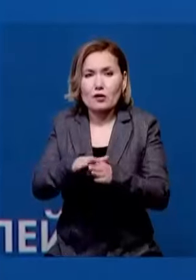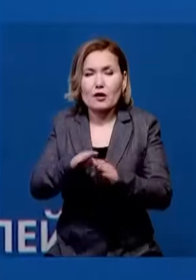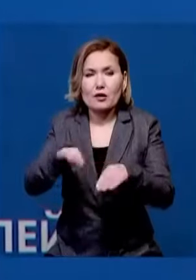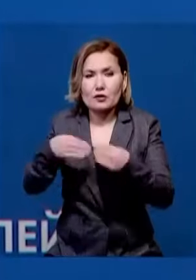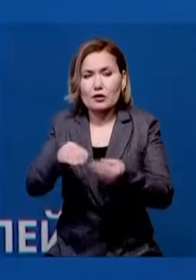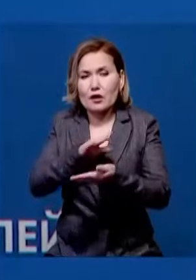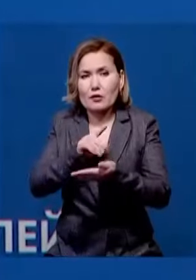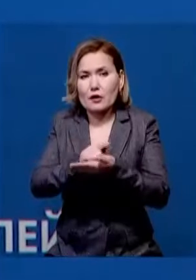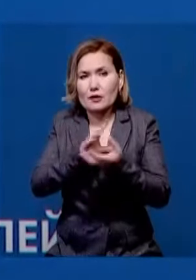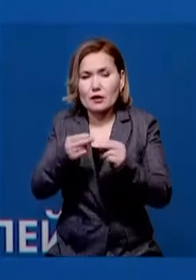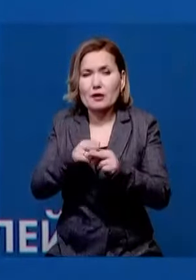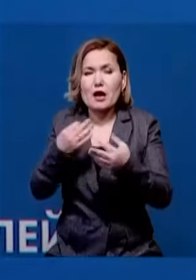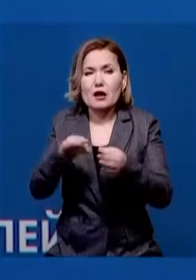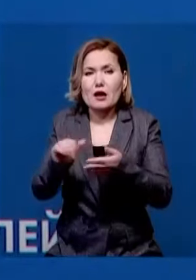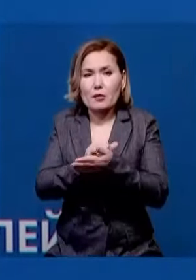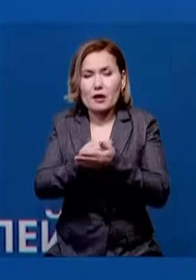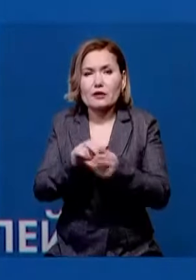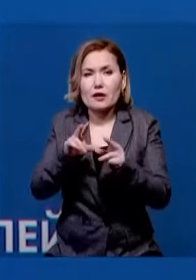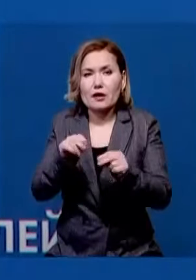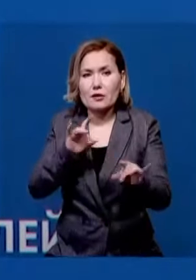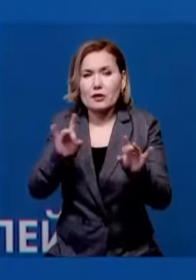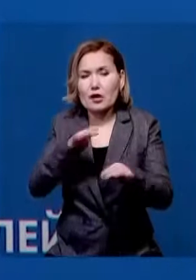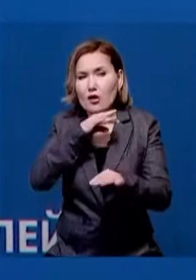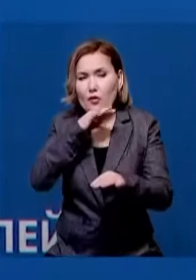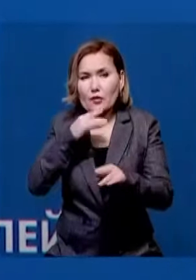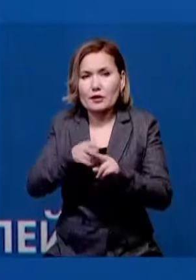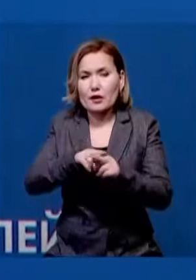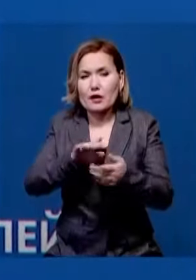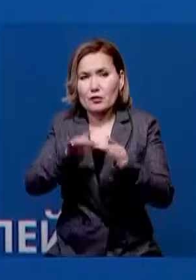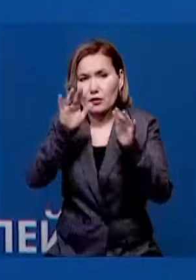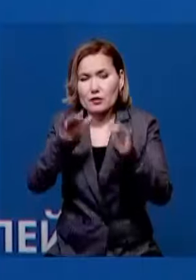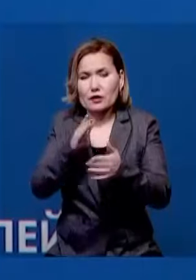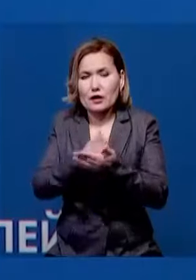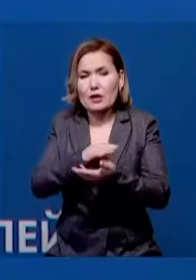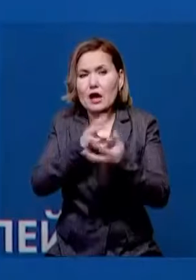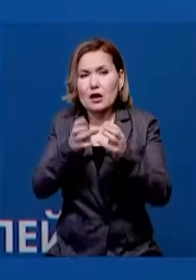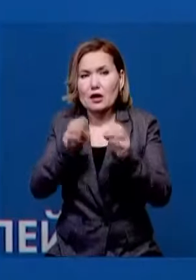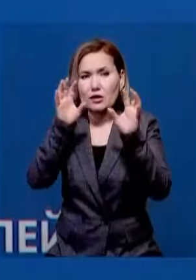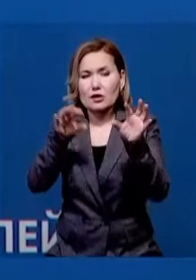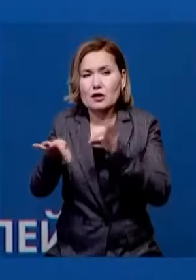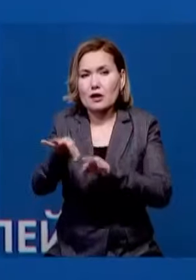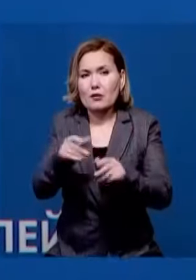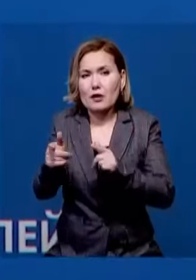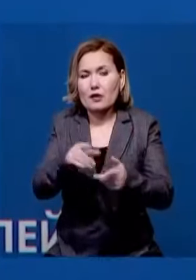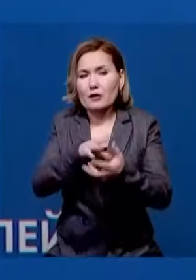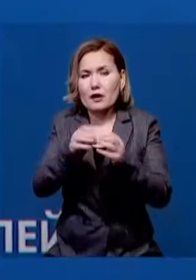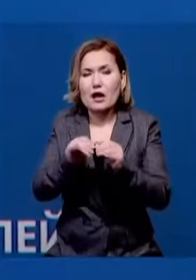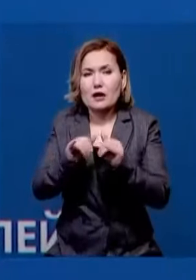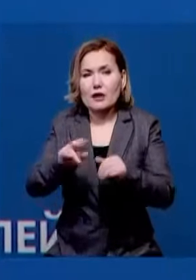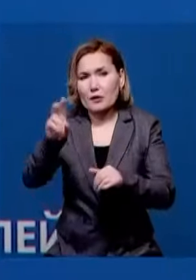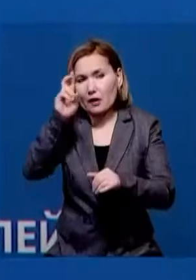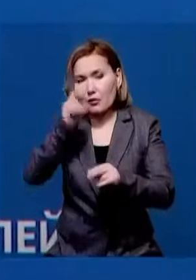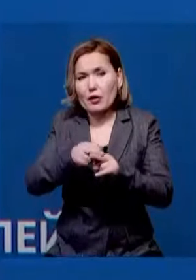отыр. Салдарынан лицензия алып беремін деген жарнамалар хабарландыру сайттарында қаптап жүр. Жалпы заң жобасын әзірлеу барысында дамыған